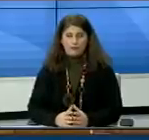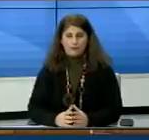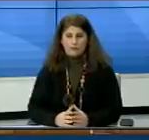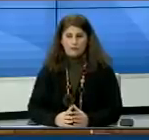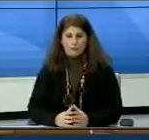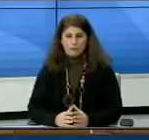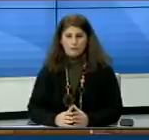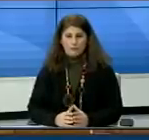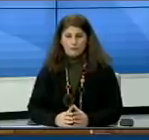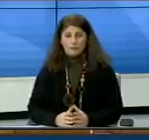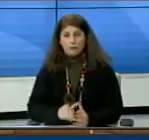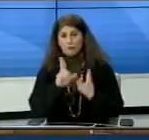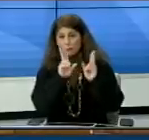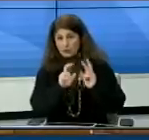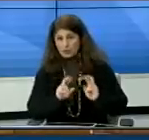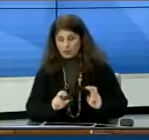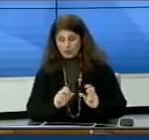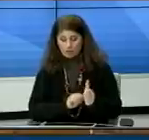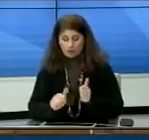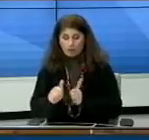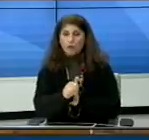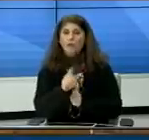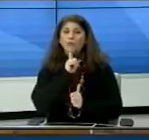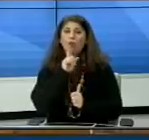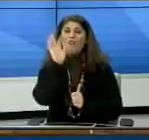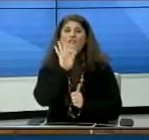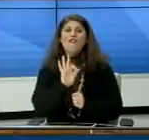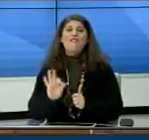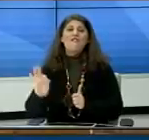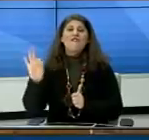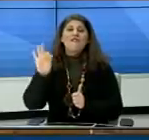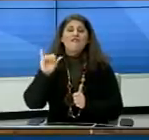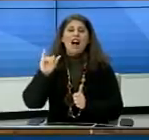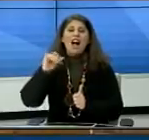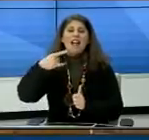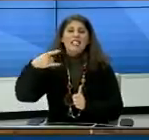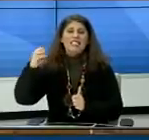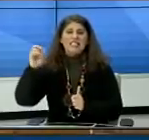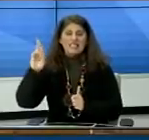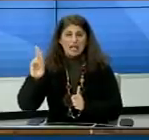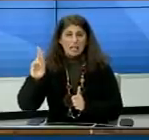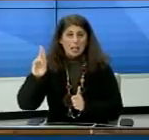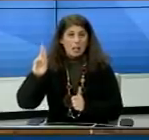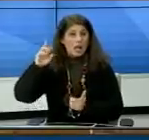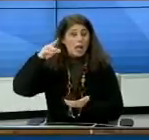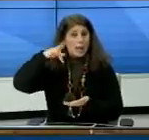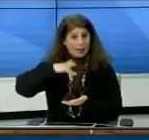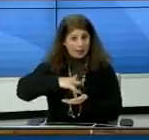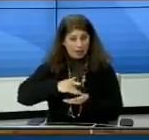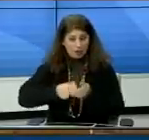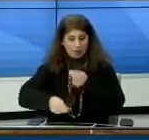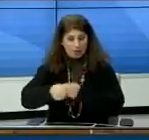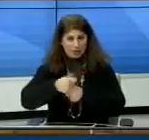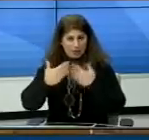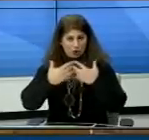Στην έρευνα πρωταγωνιστούν εταιρείες όπως η Pfizer, με το Κέντρο Επιχειρησιακών